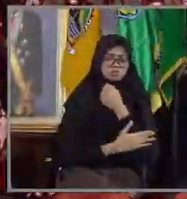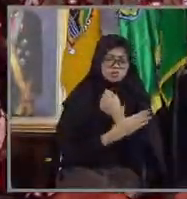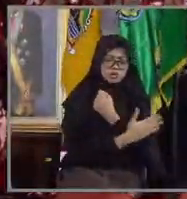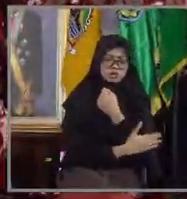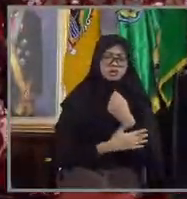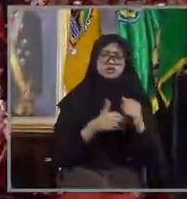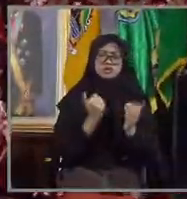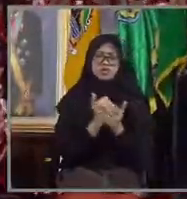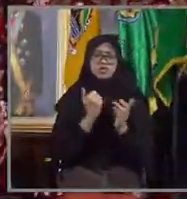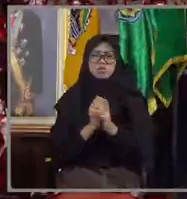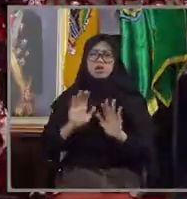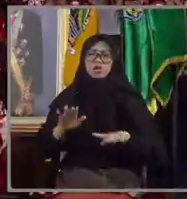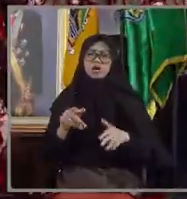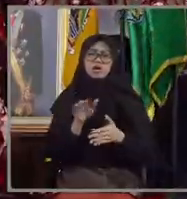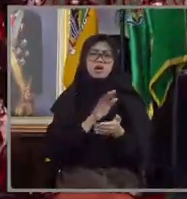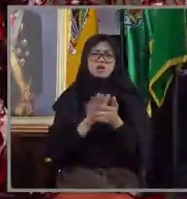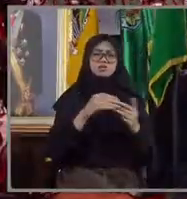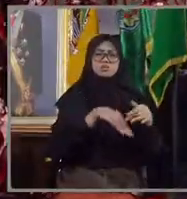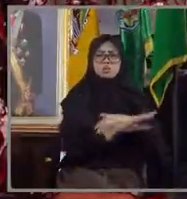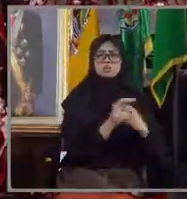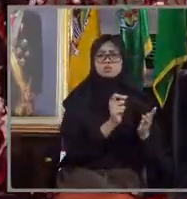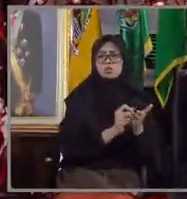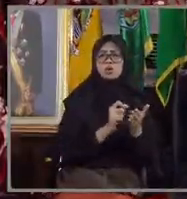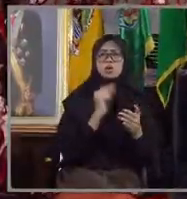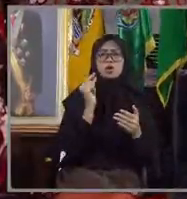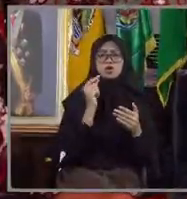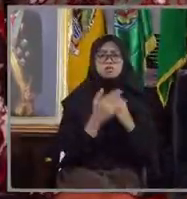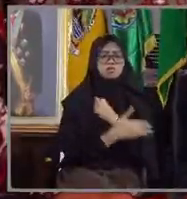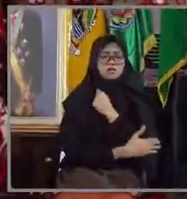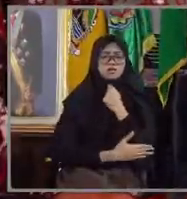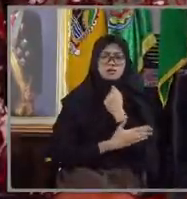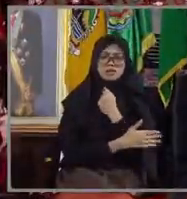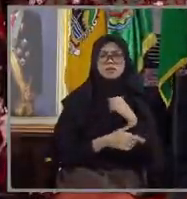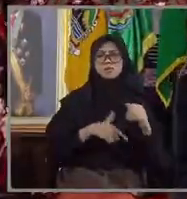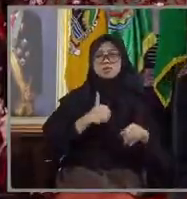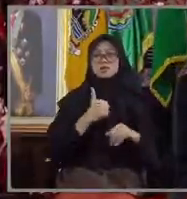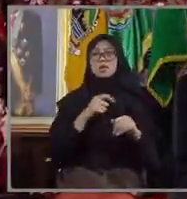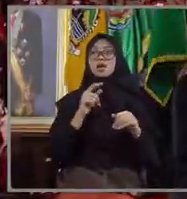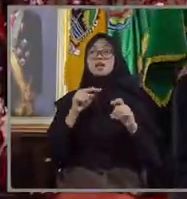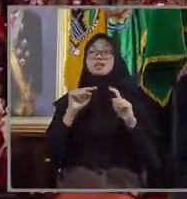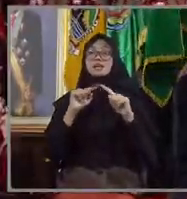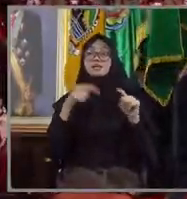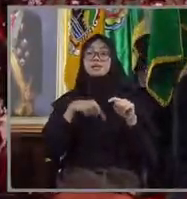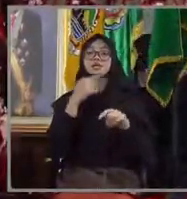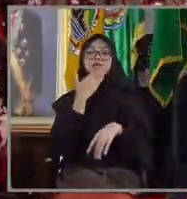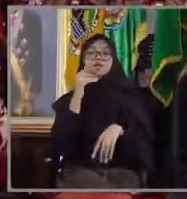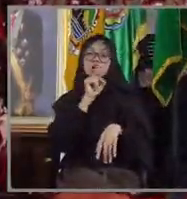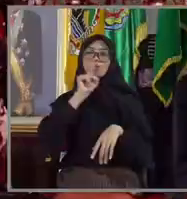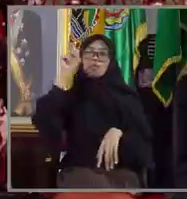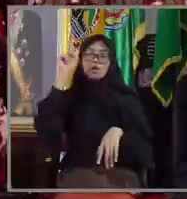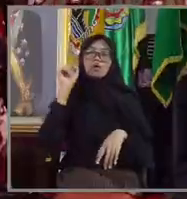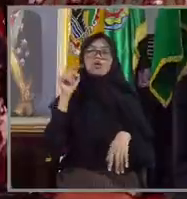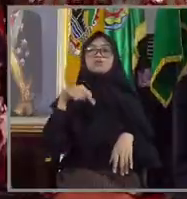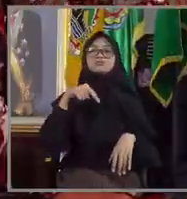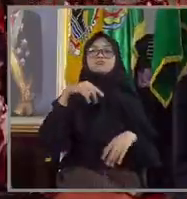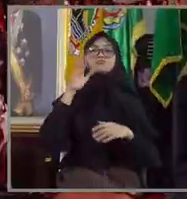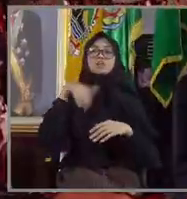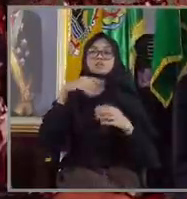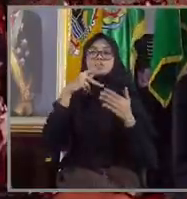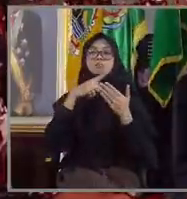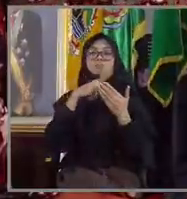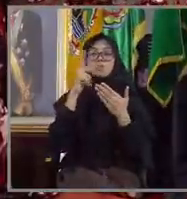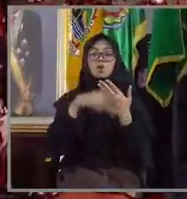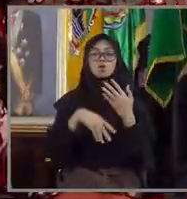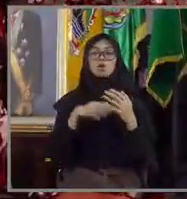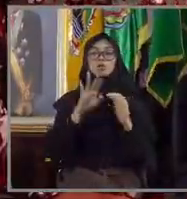kami paksa untuk bisa jalan dan sekarang mulai musrenbang ini Insyaallah kita sedang menyiapkan itu mudah-mudahan nanti di tahun 2021